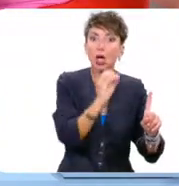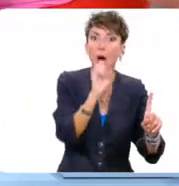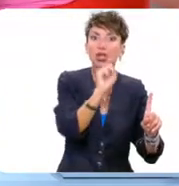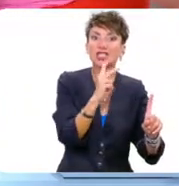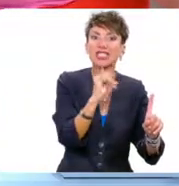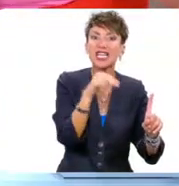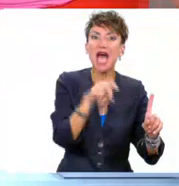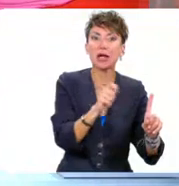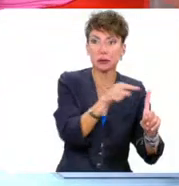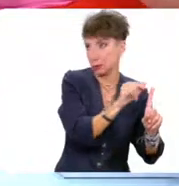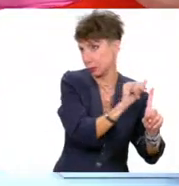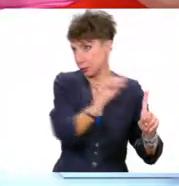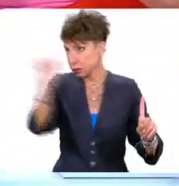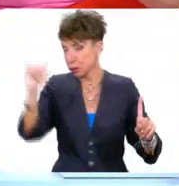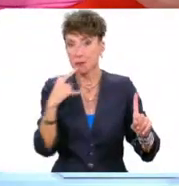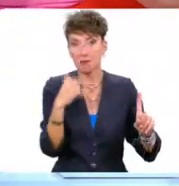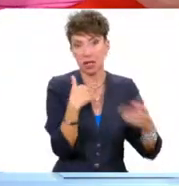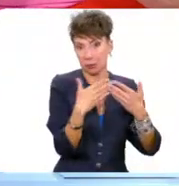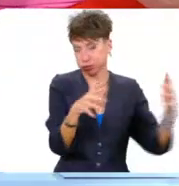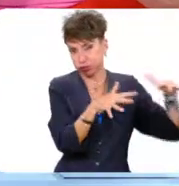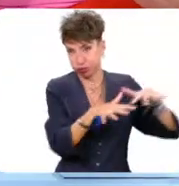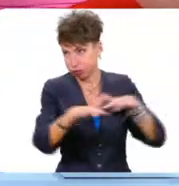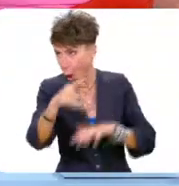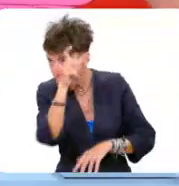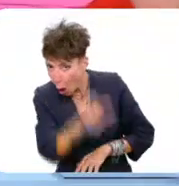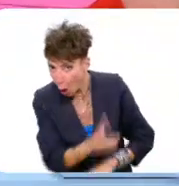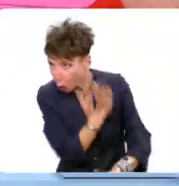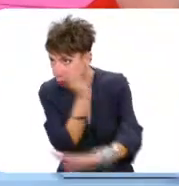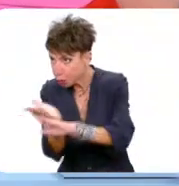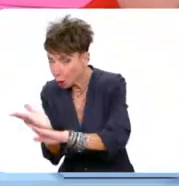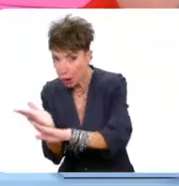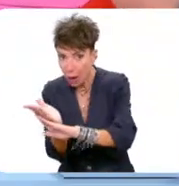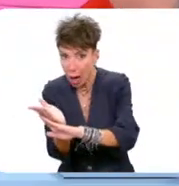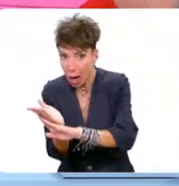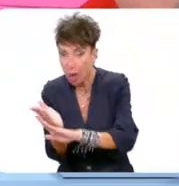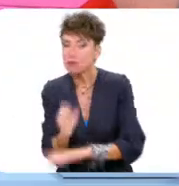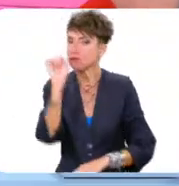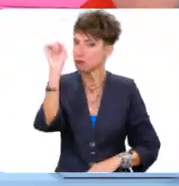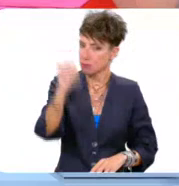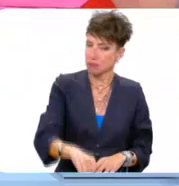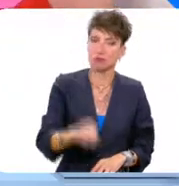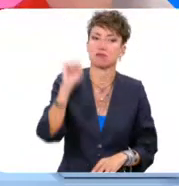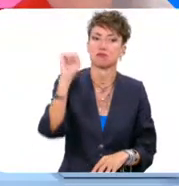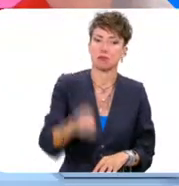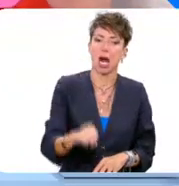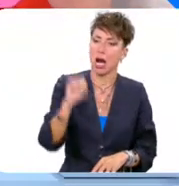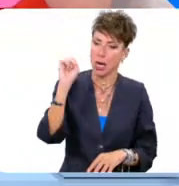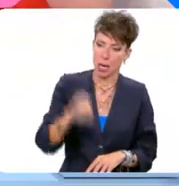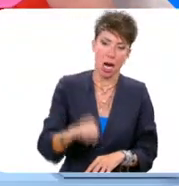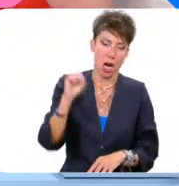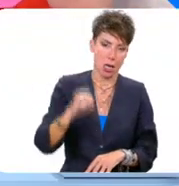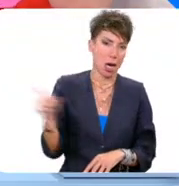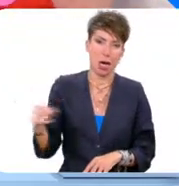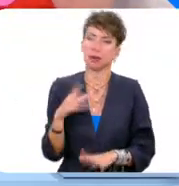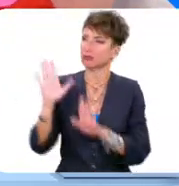ανάχωμα και σας ζήτησε κάποιο μηχάνημα βεβαίως αντιπεριφερειάρχη κμη για το τι ποιο πο πρέπει να γίνει η